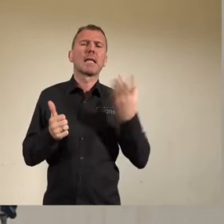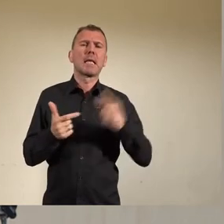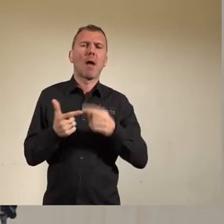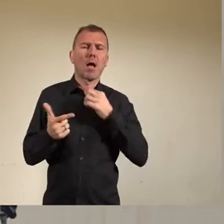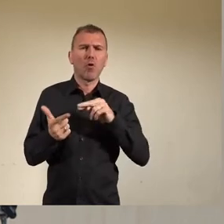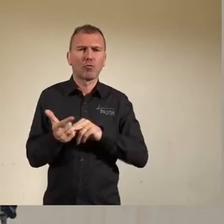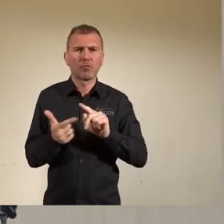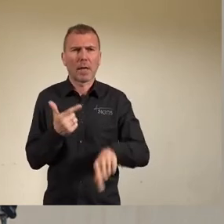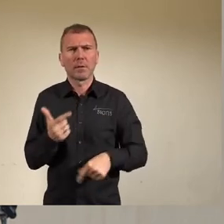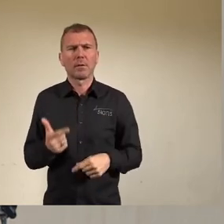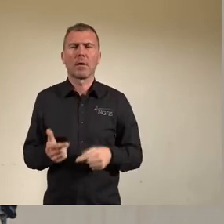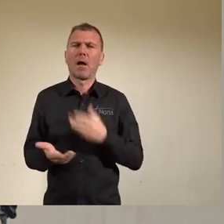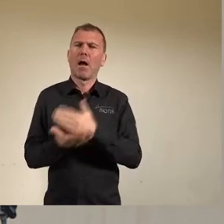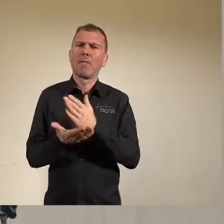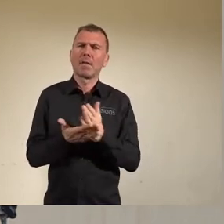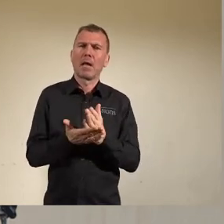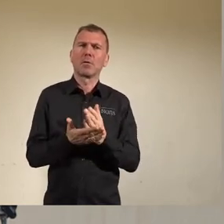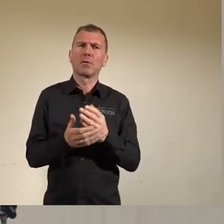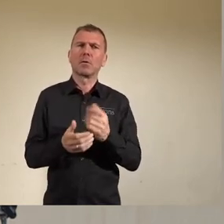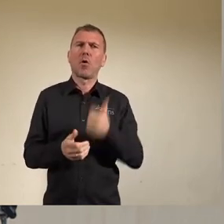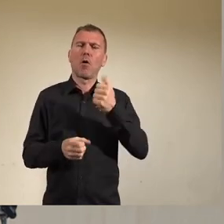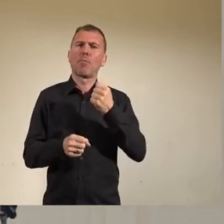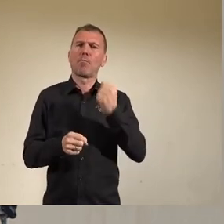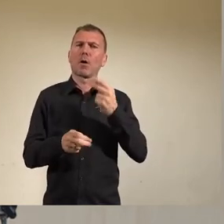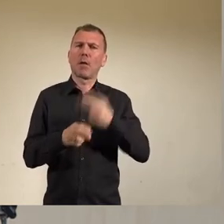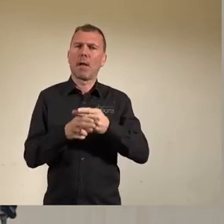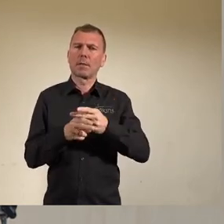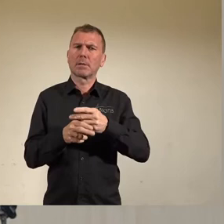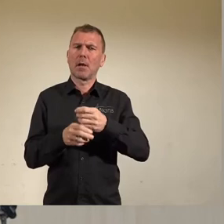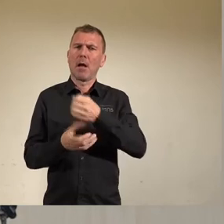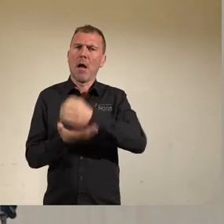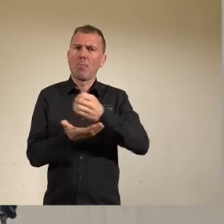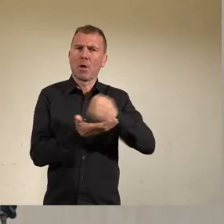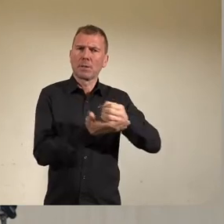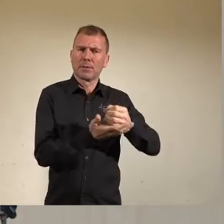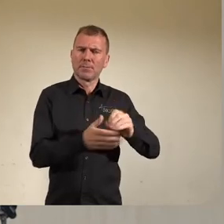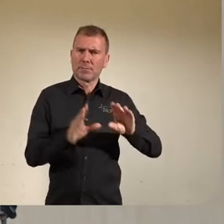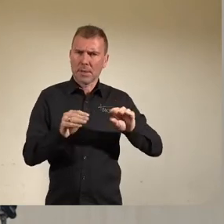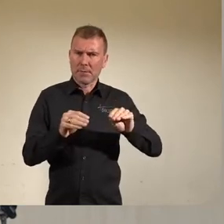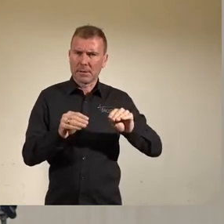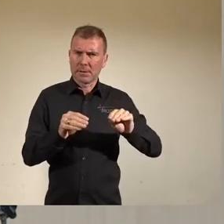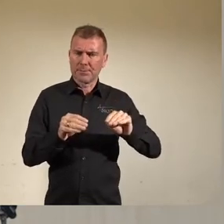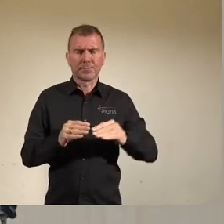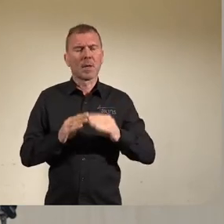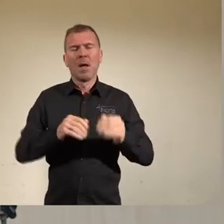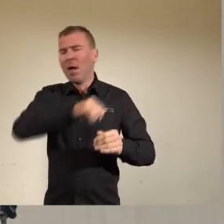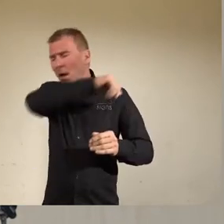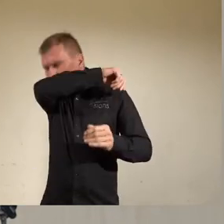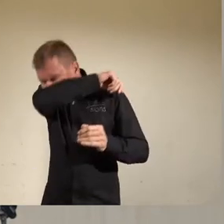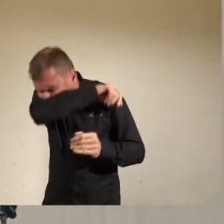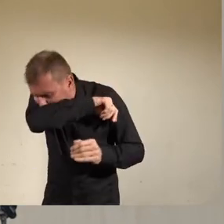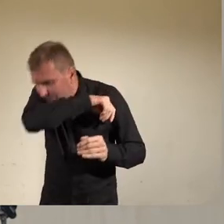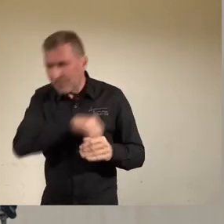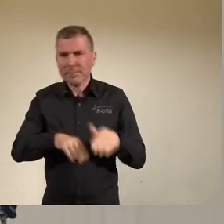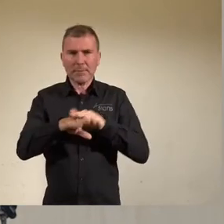Klimanotstand und den Verteilungen der Bürgermeister Posten angewendet und jetzt beim Haushalt konsequent